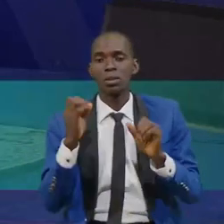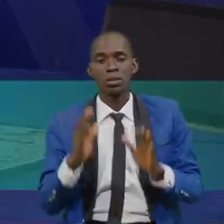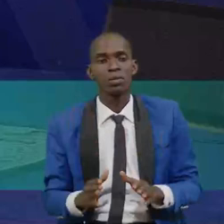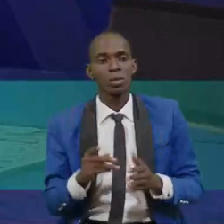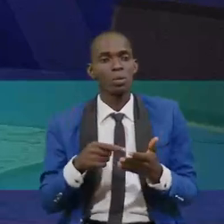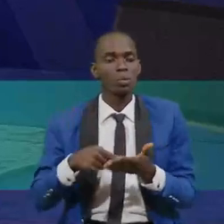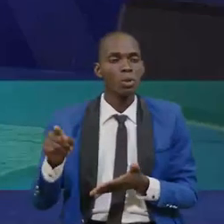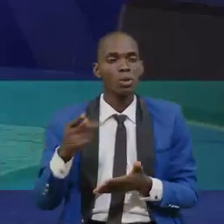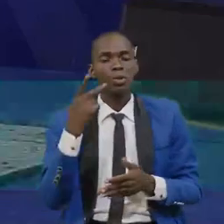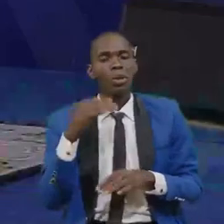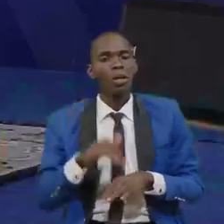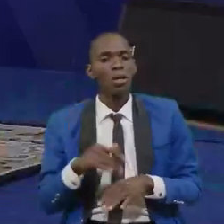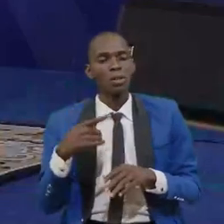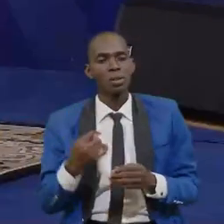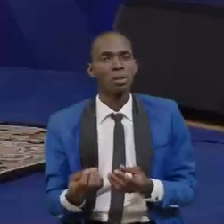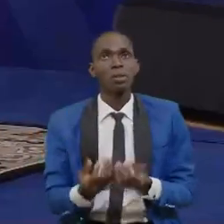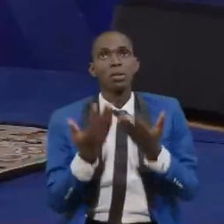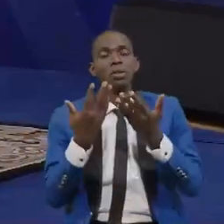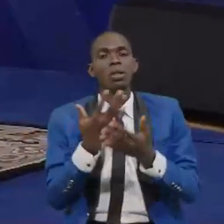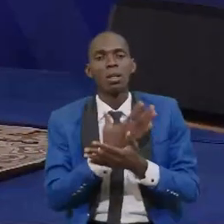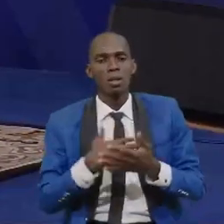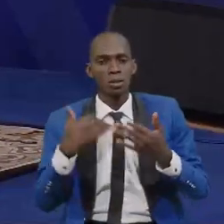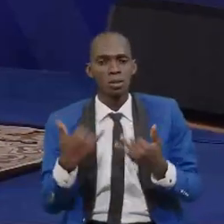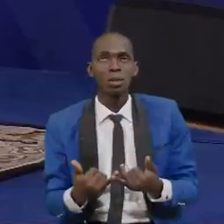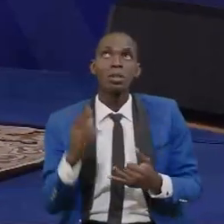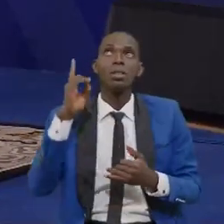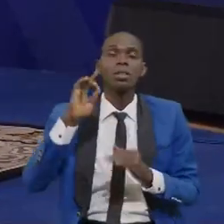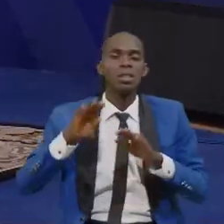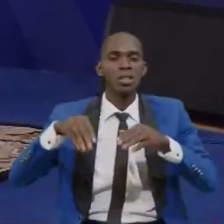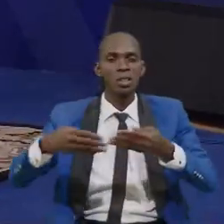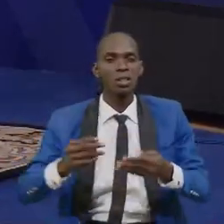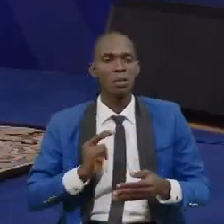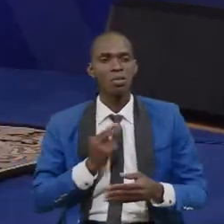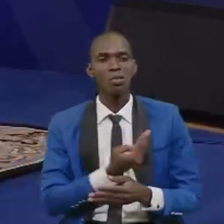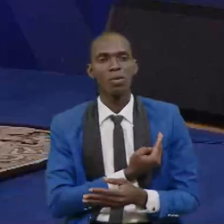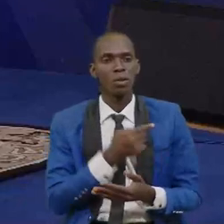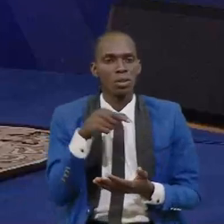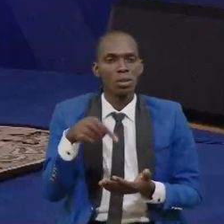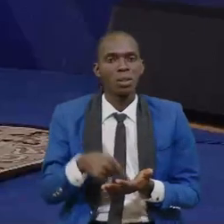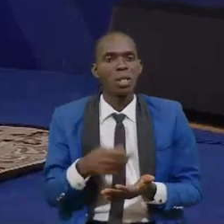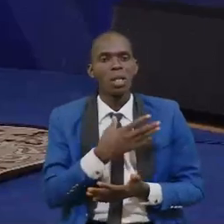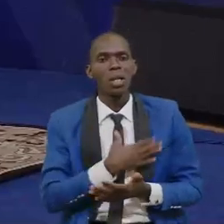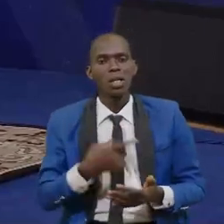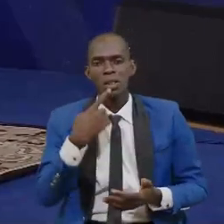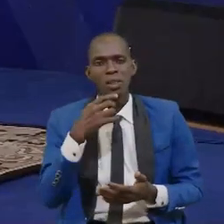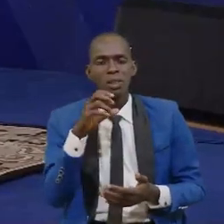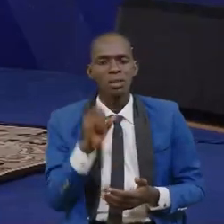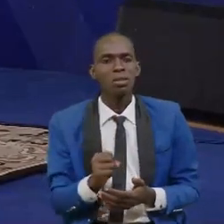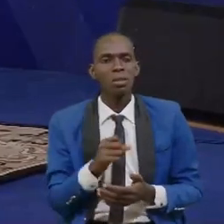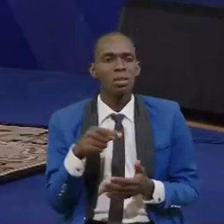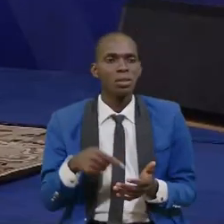a sacrifié. Et maintenant, il nous a donné ceci. Et il dit,